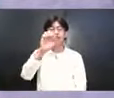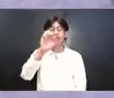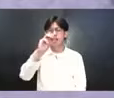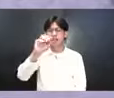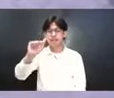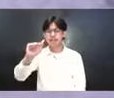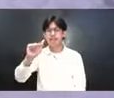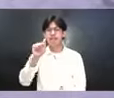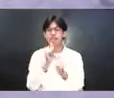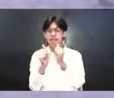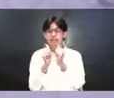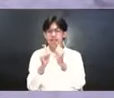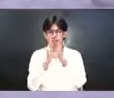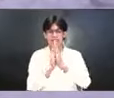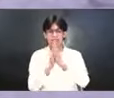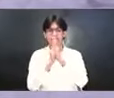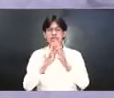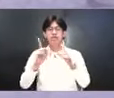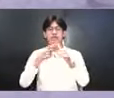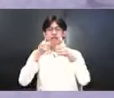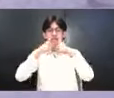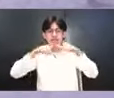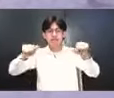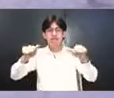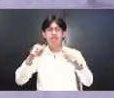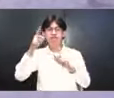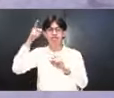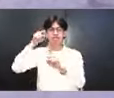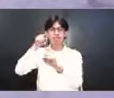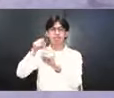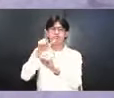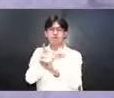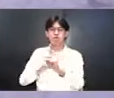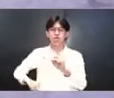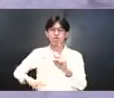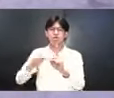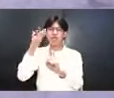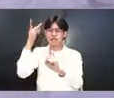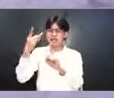first declaration is that the Lord is one.